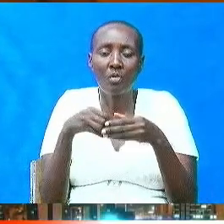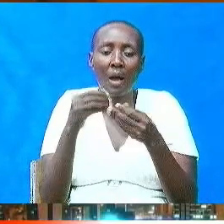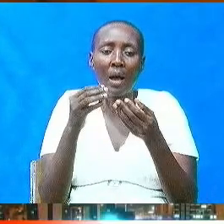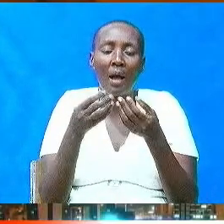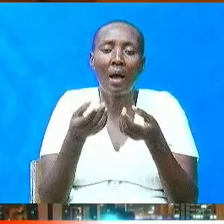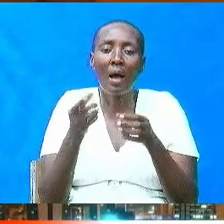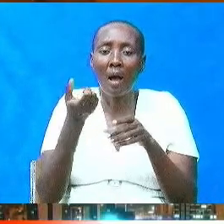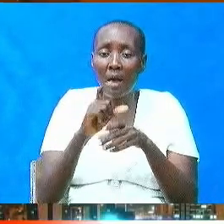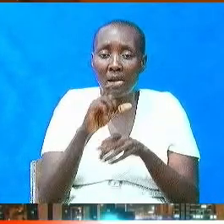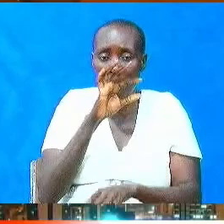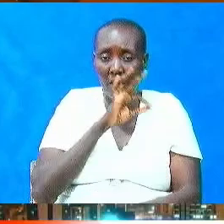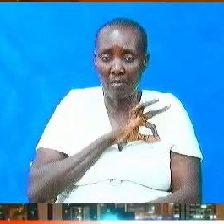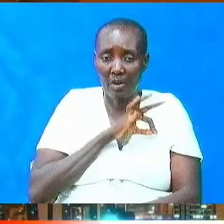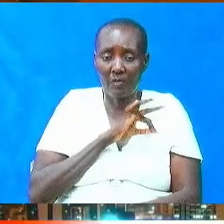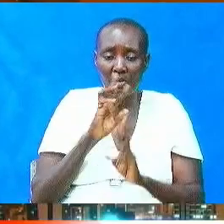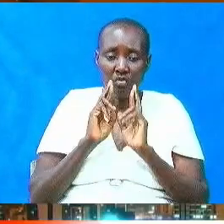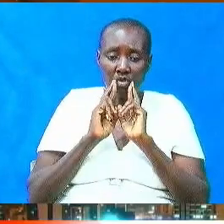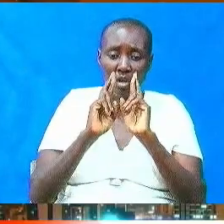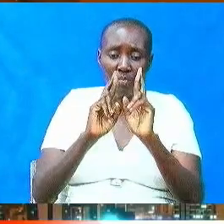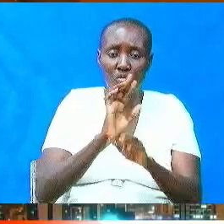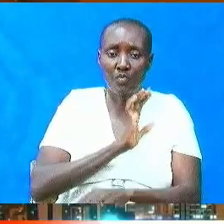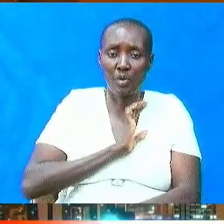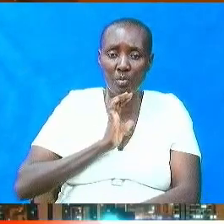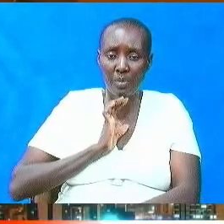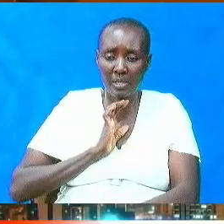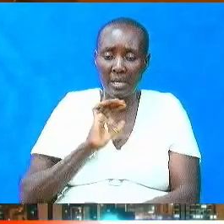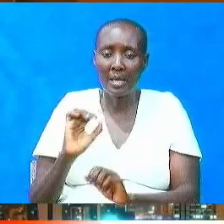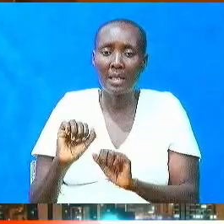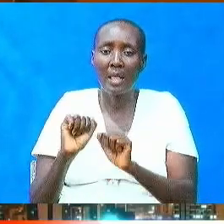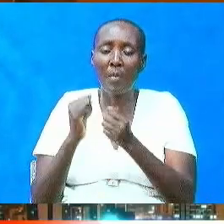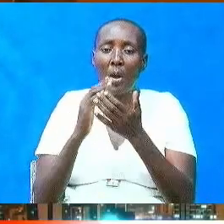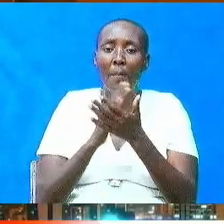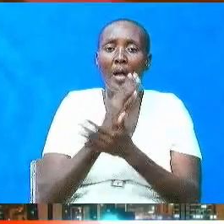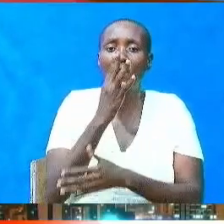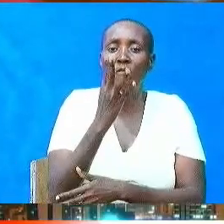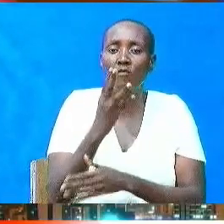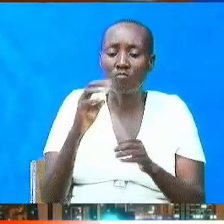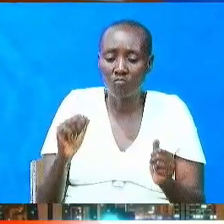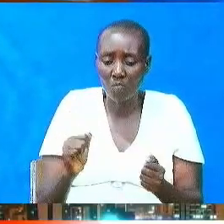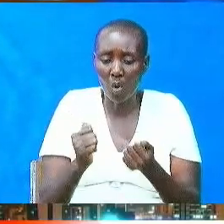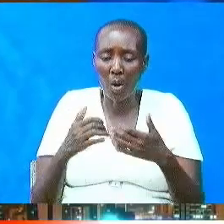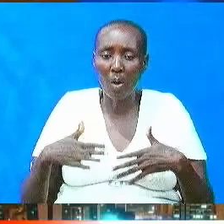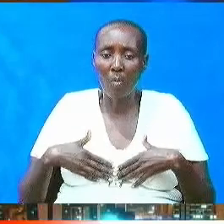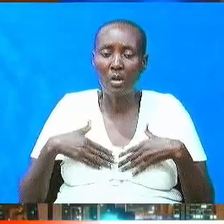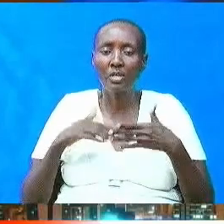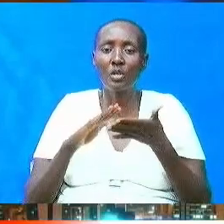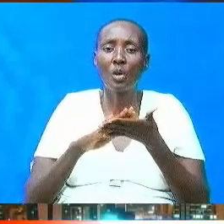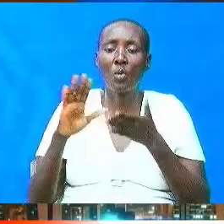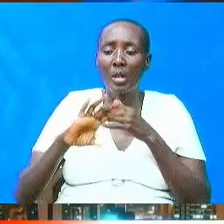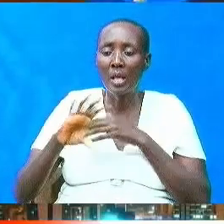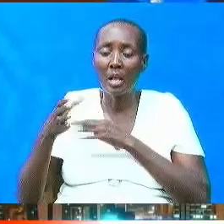outcome of this committee. Haya yanajiri huku awamu ya nne ya ufukuzi wa mili zaidi eneo la Shakahola